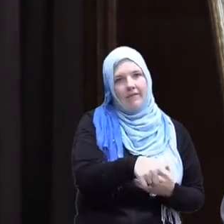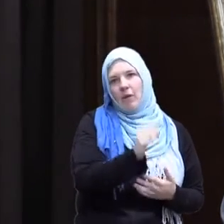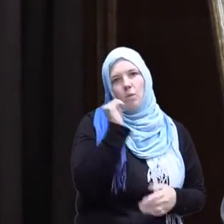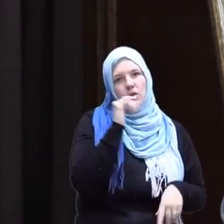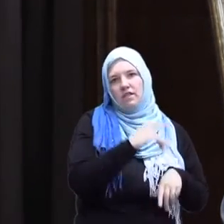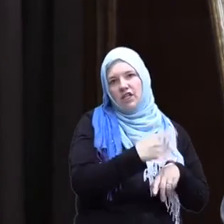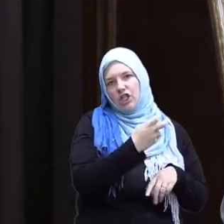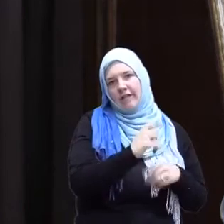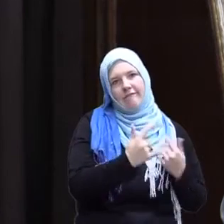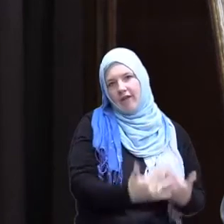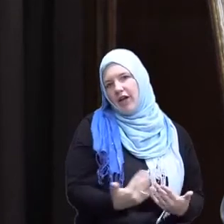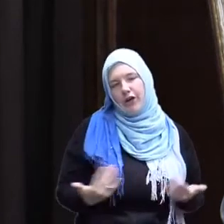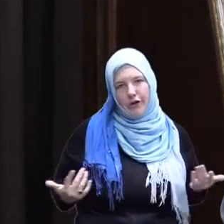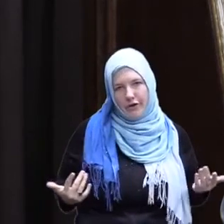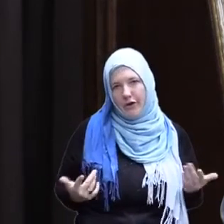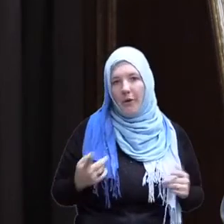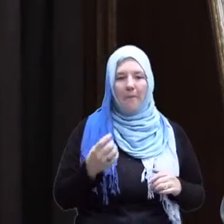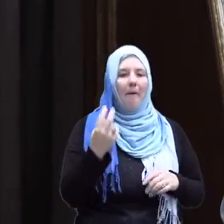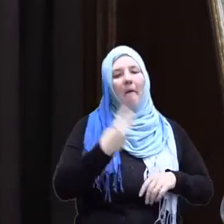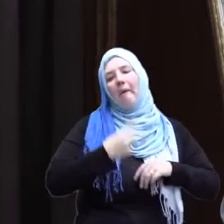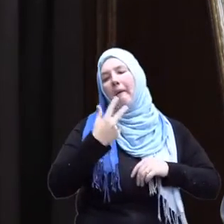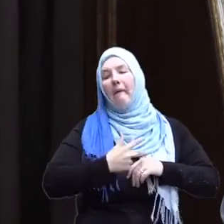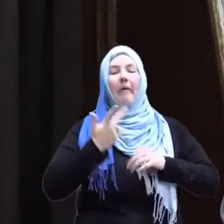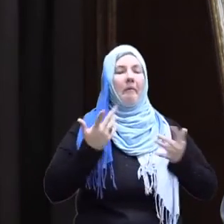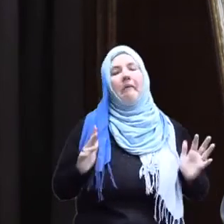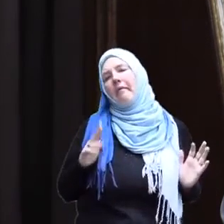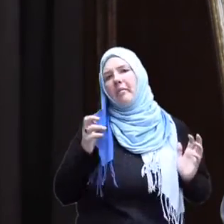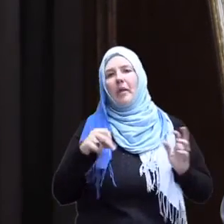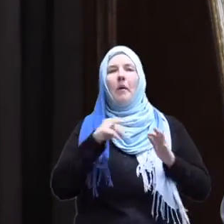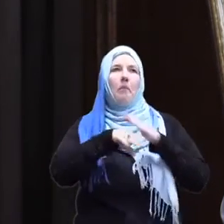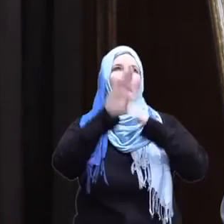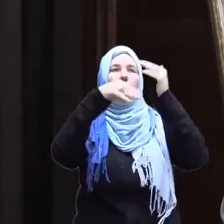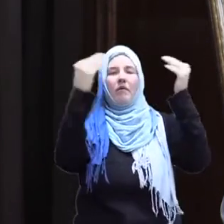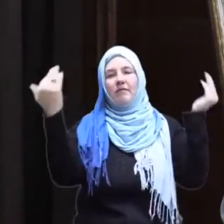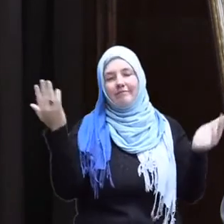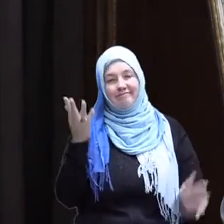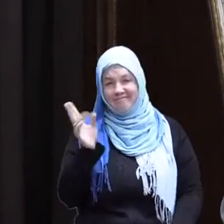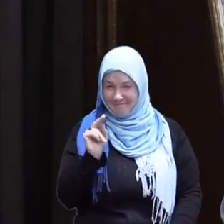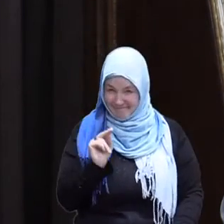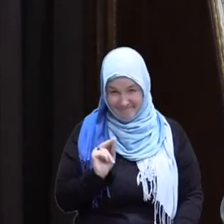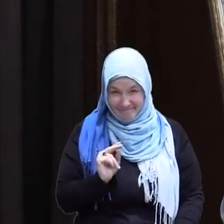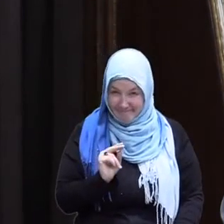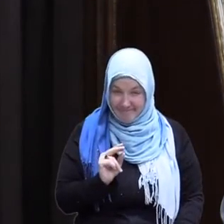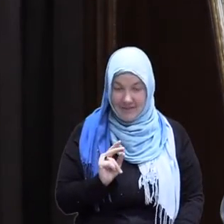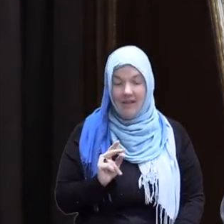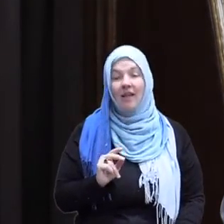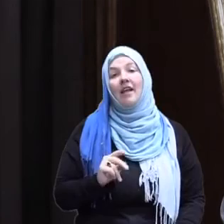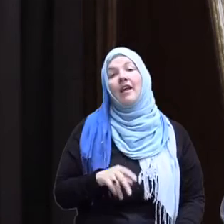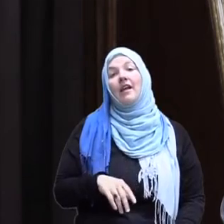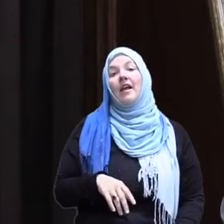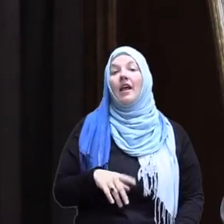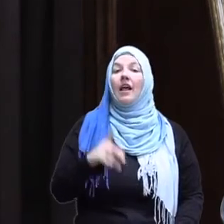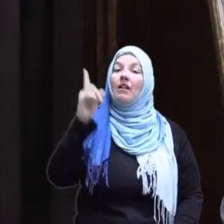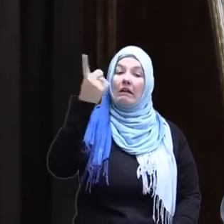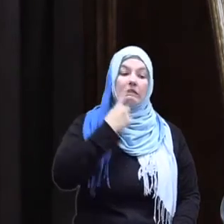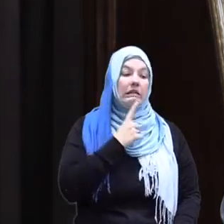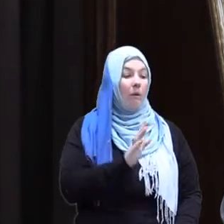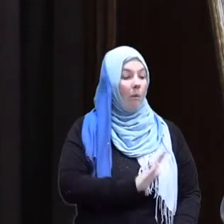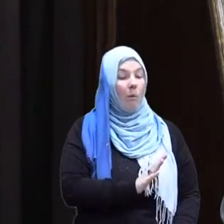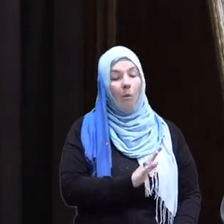says, فَوَيْلٌ لِلَّذِينَ يَكْتُبُونَ الْكِتَابَ بِأَيْدِيهِمْ. Woe to those who write the book with their own